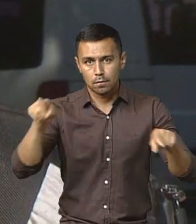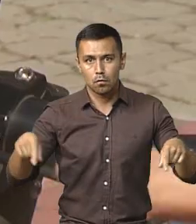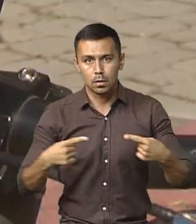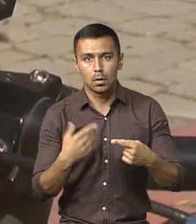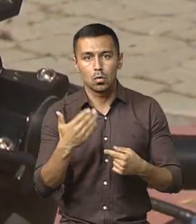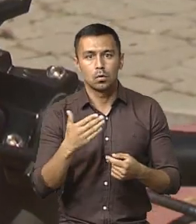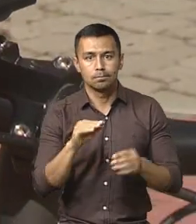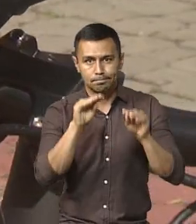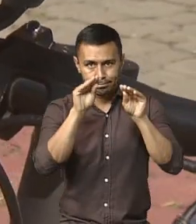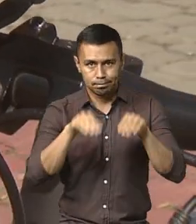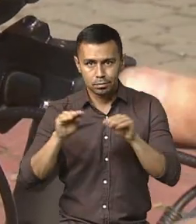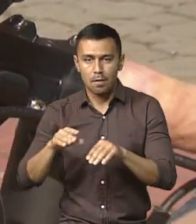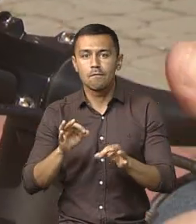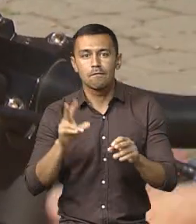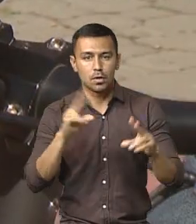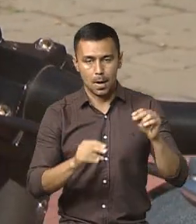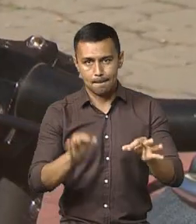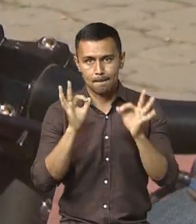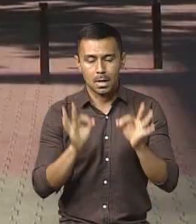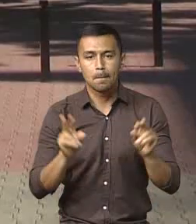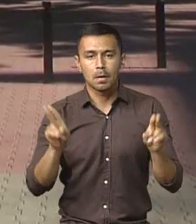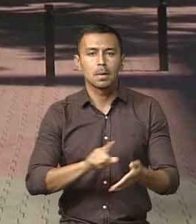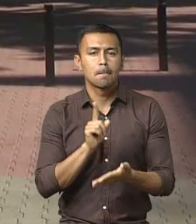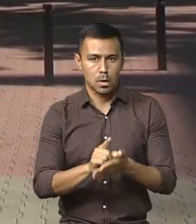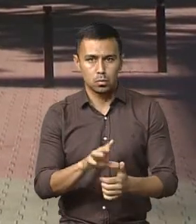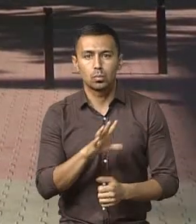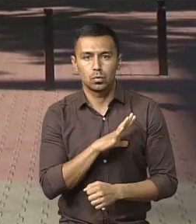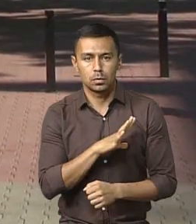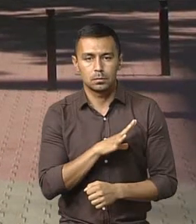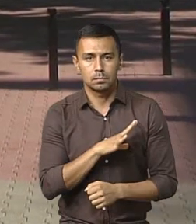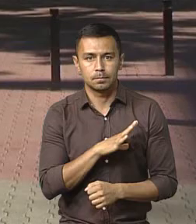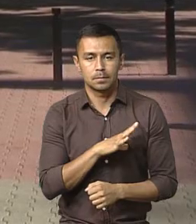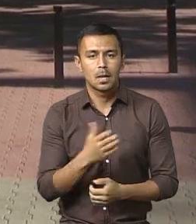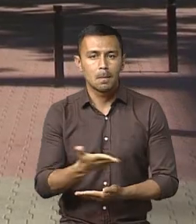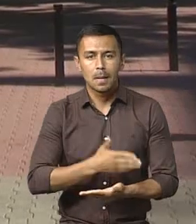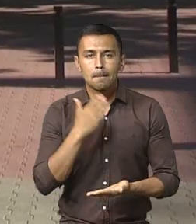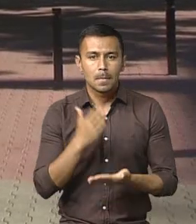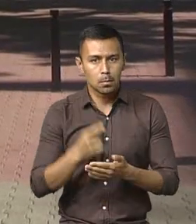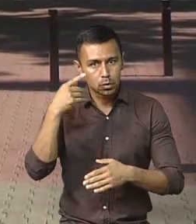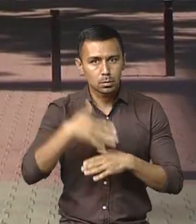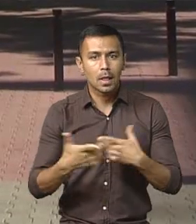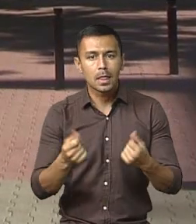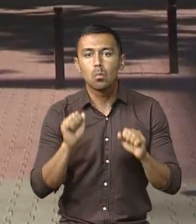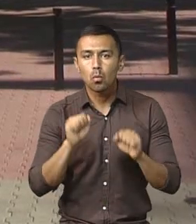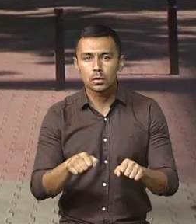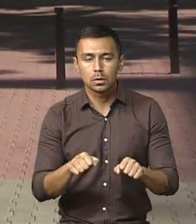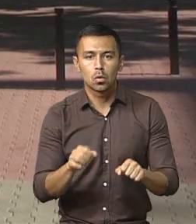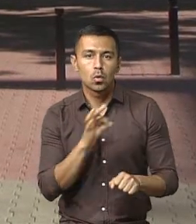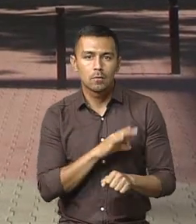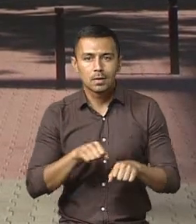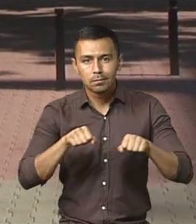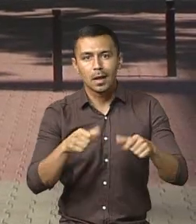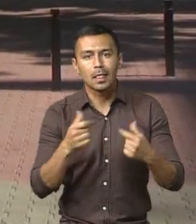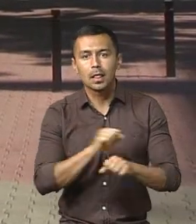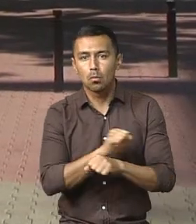Його укладання вважає правильним. Правила мають бути. Ми маємо розуміти, де ми можемо пересуватись, де не можемо.